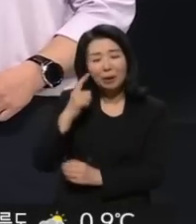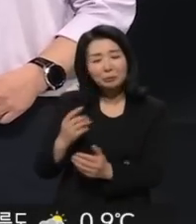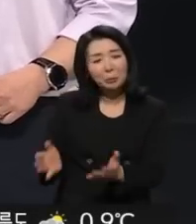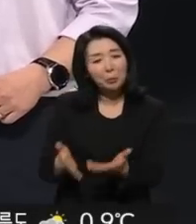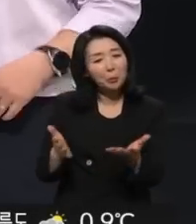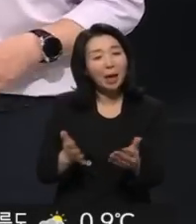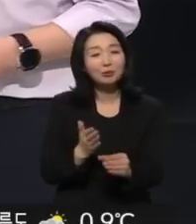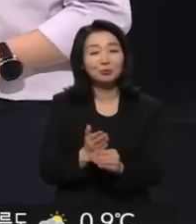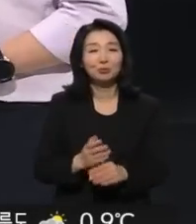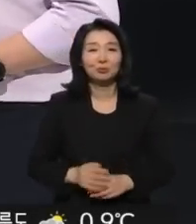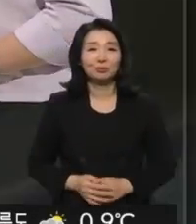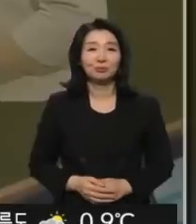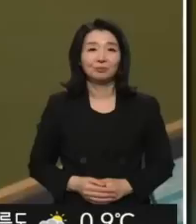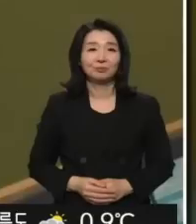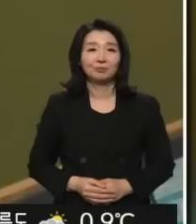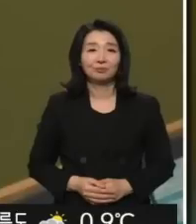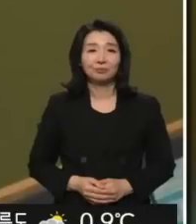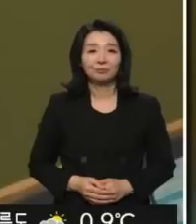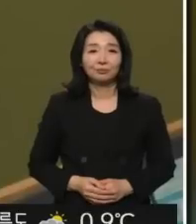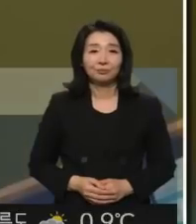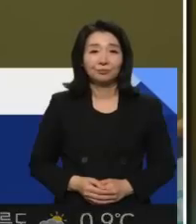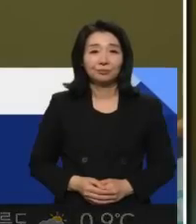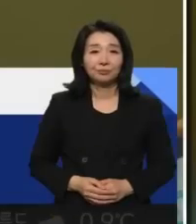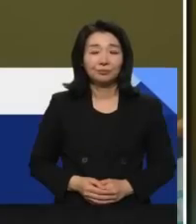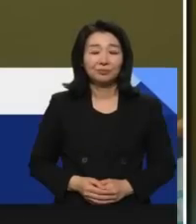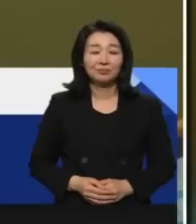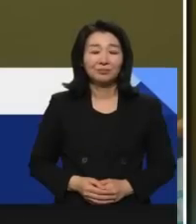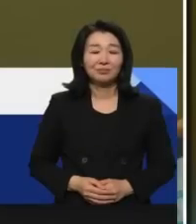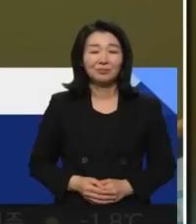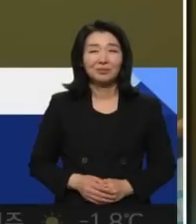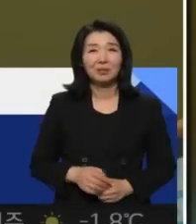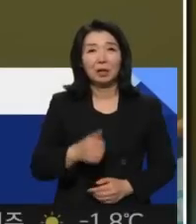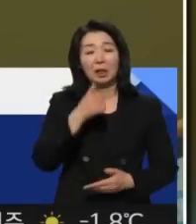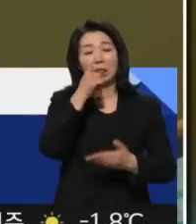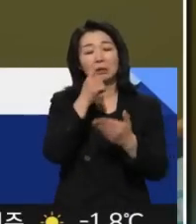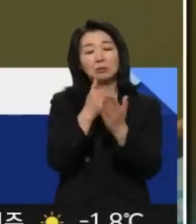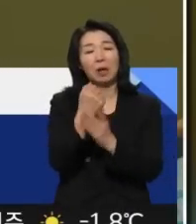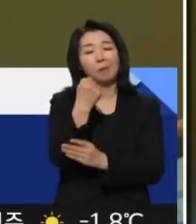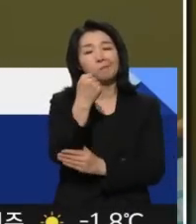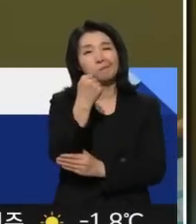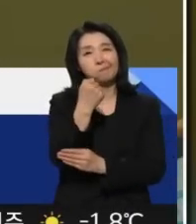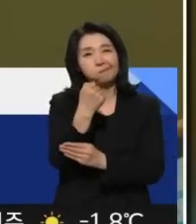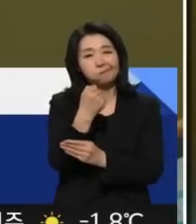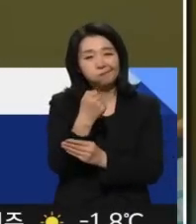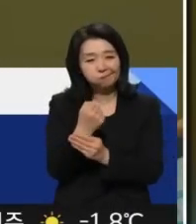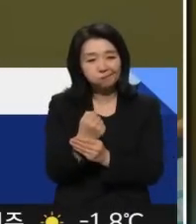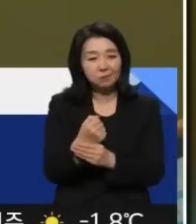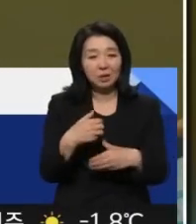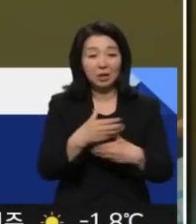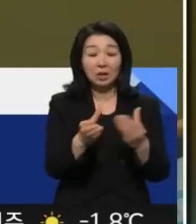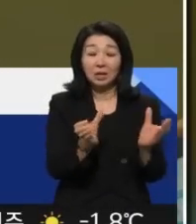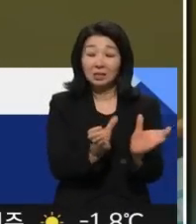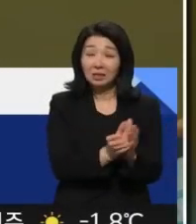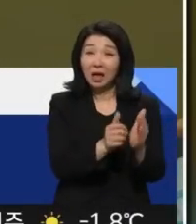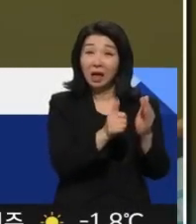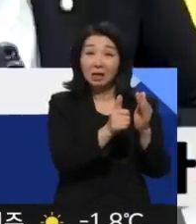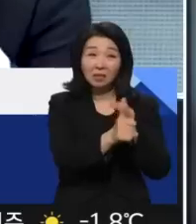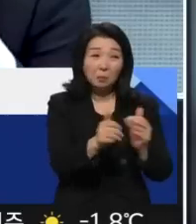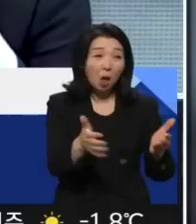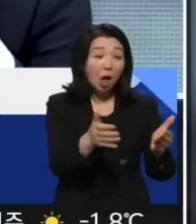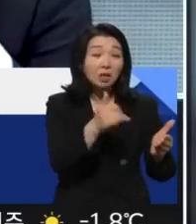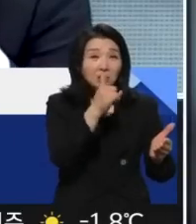떼고 있는데요. 부패한 범죄자가 네. 당대표로 선거를 이끈다. 그런 정당을 우리 국민들이 용납하지